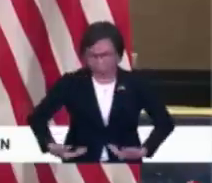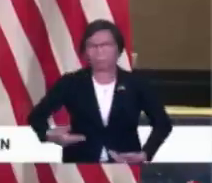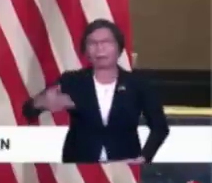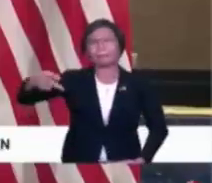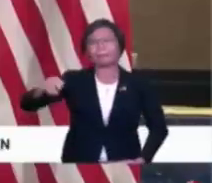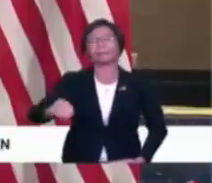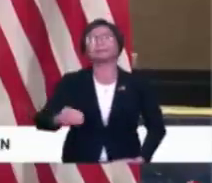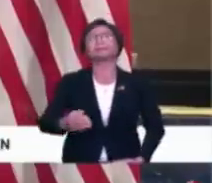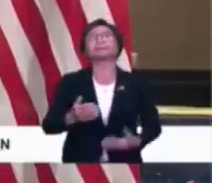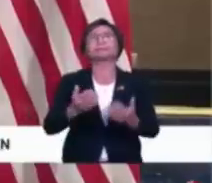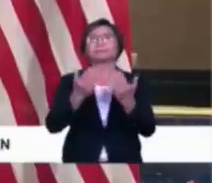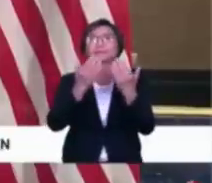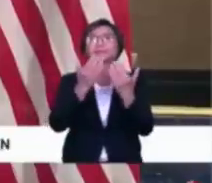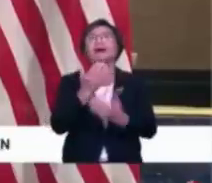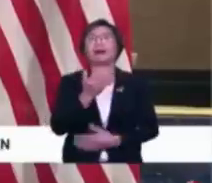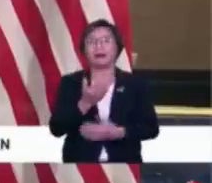Alhamdulillah